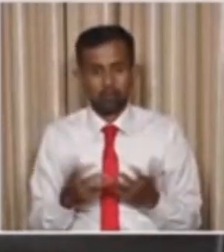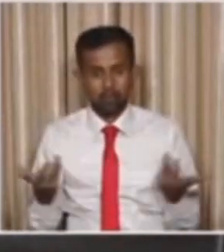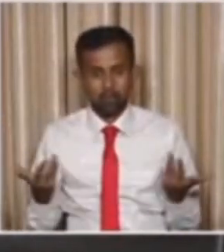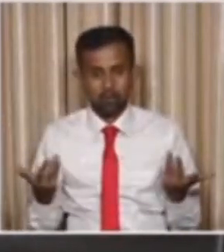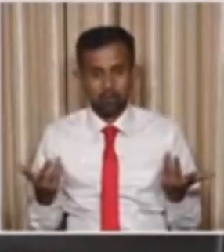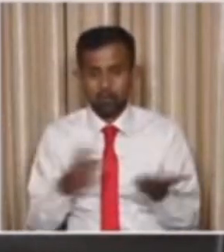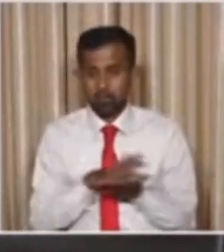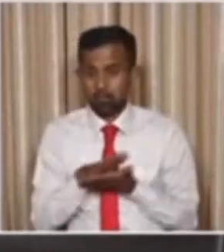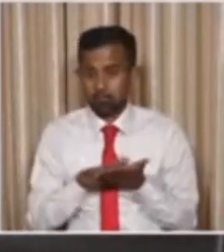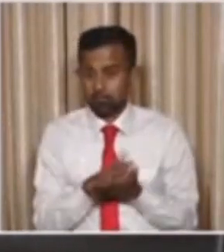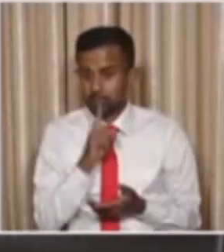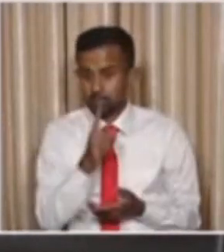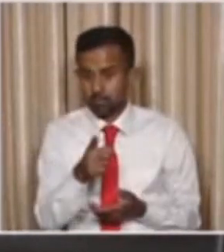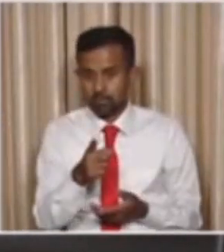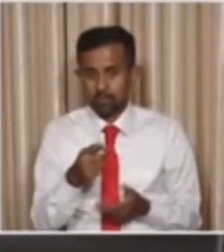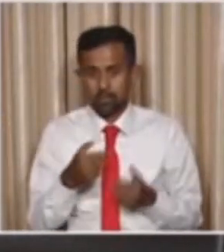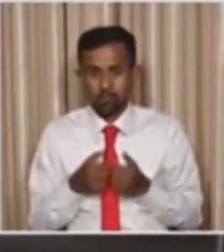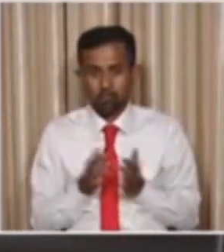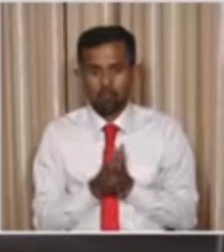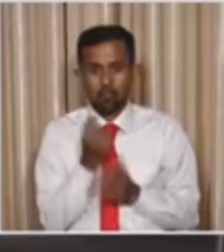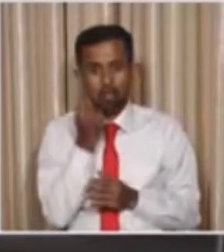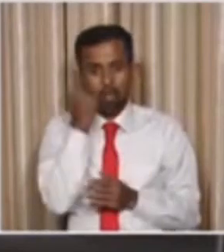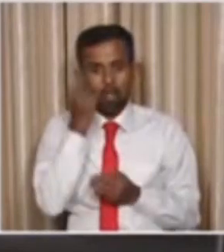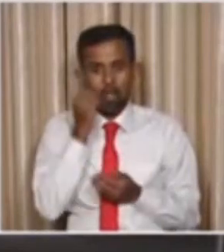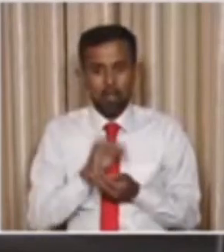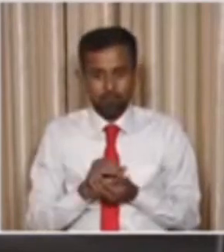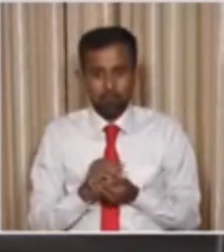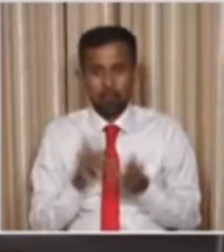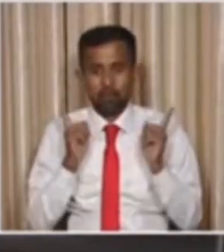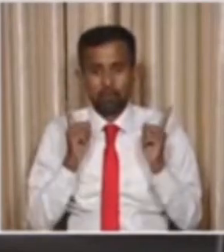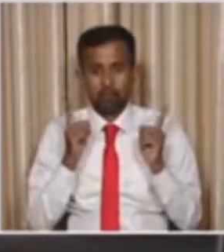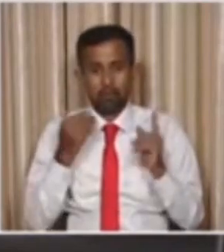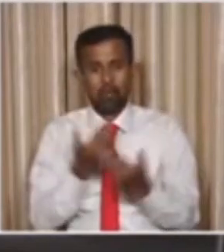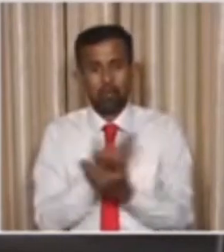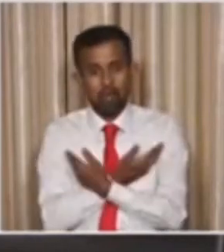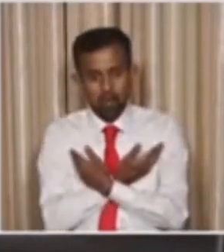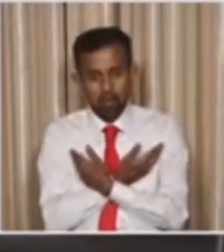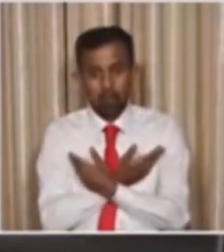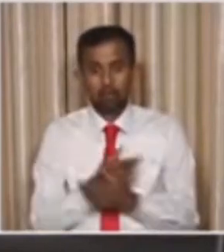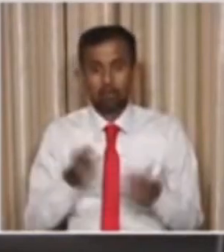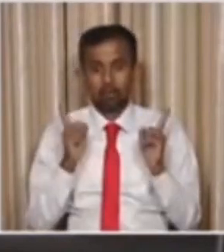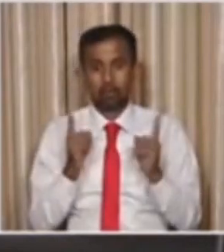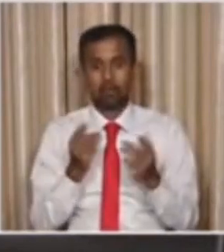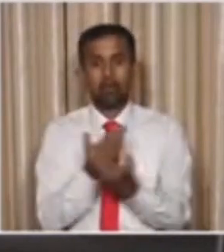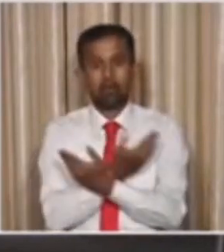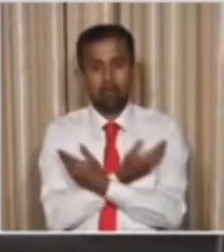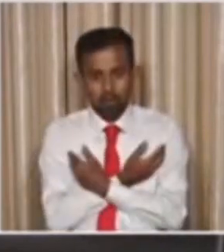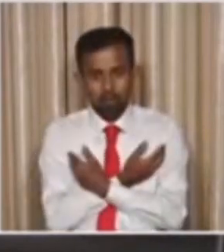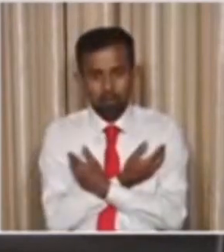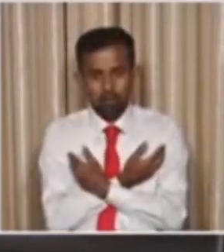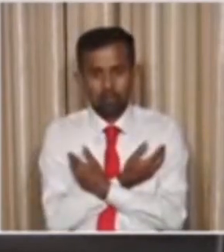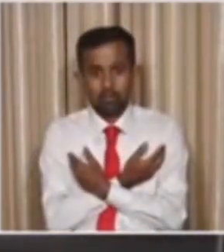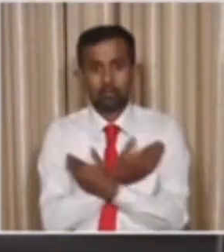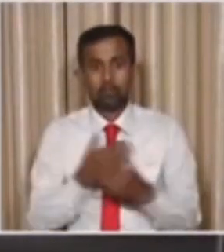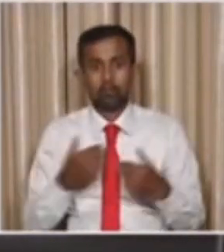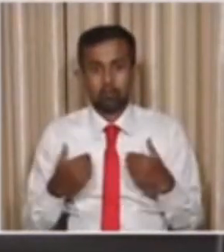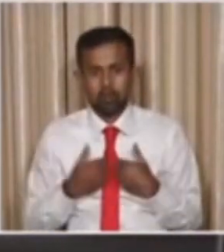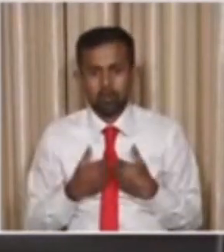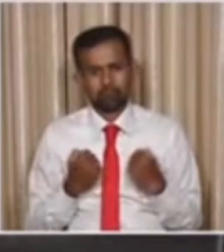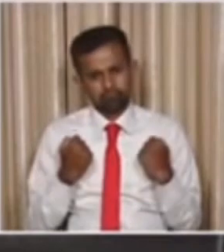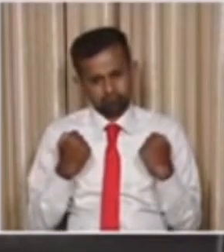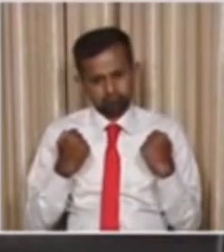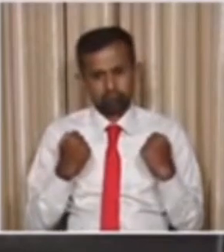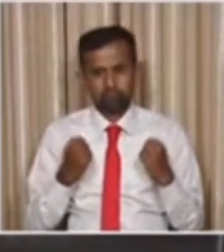एक पेहदूल मत दिन स्वाधीन मत मम क्रीडावकर आदर मगे क्रीडावकर दिन आदर निशा मम